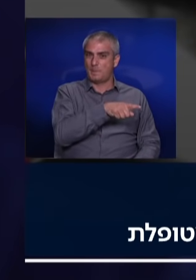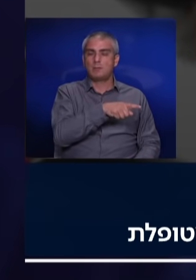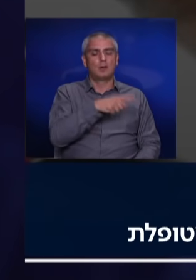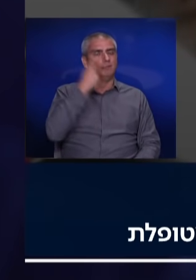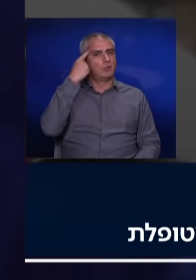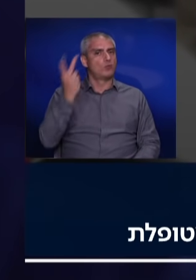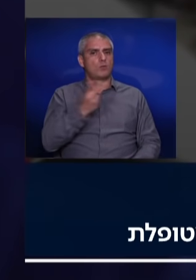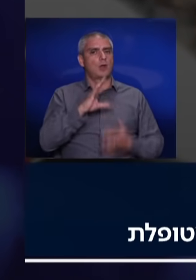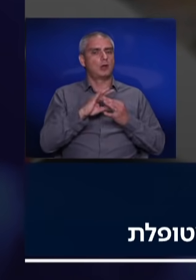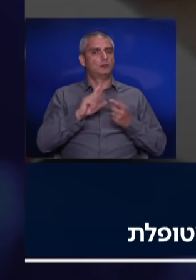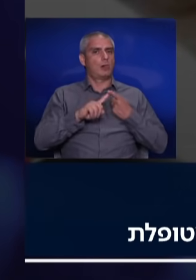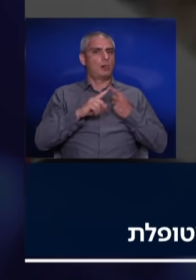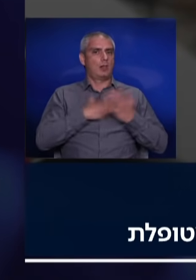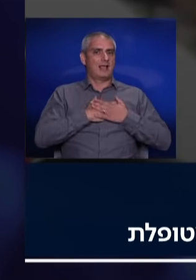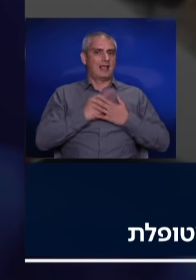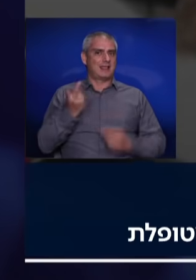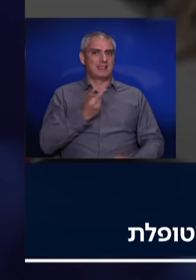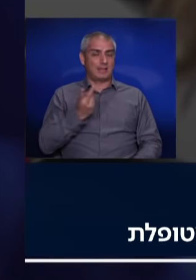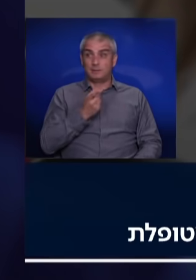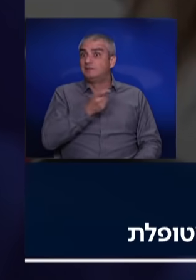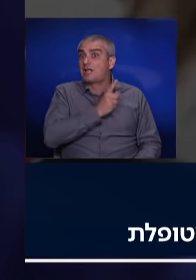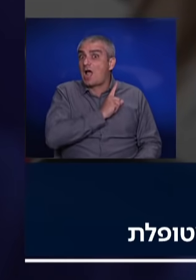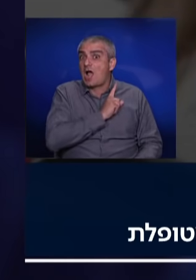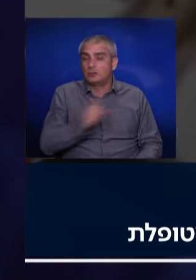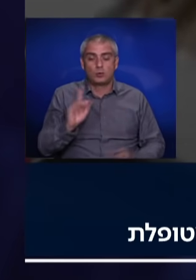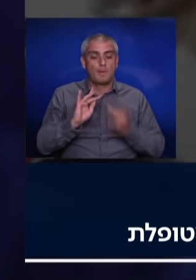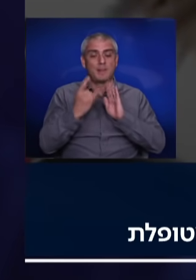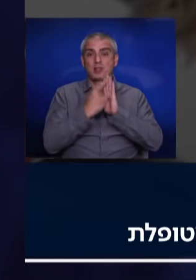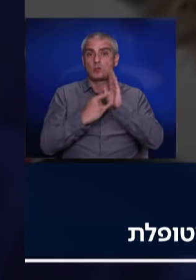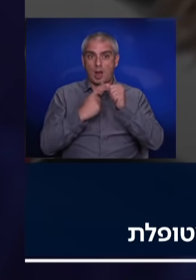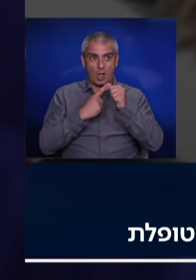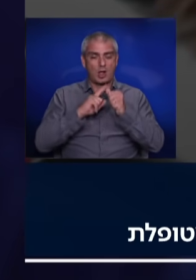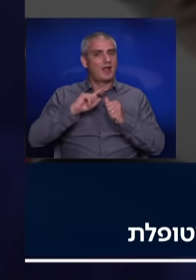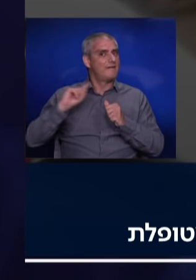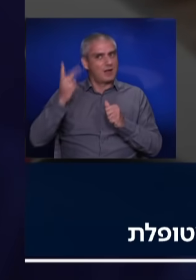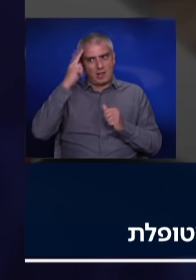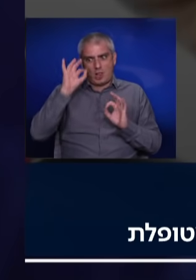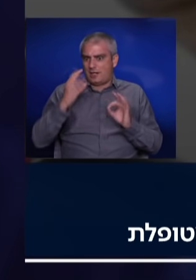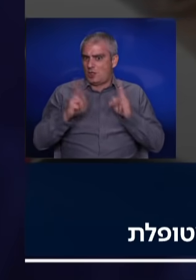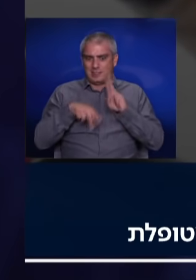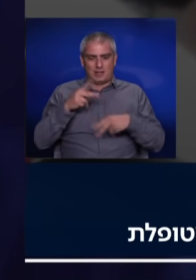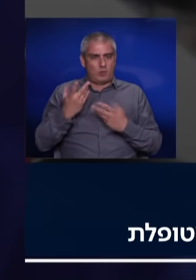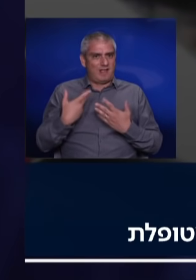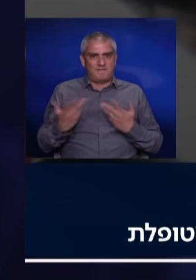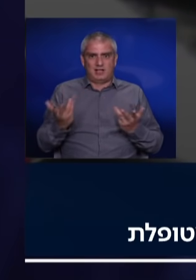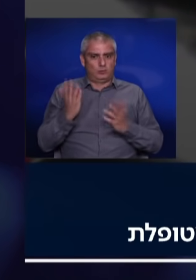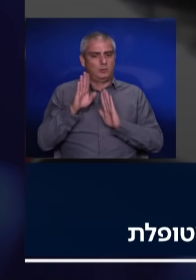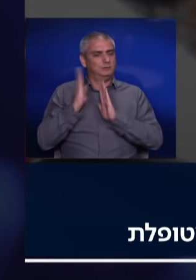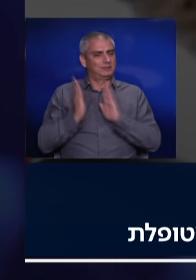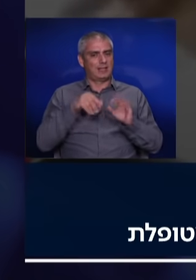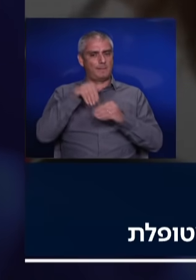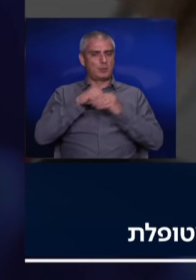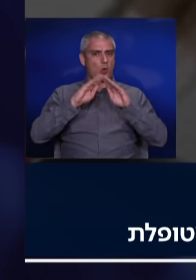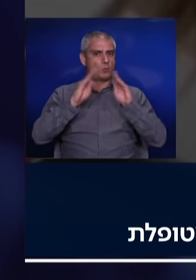קשר אינטימי ביניהם, שזה כמובן מנוגד גם לחוק וגם לכל היגיון טיפולי ולכל סדר שאמור להתקיים